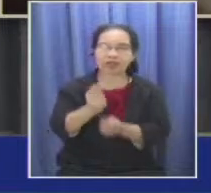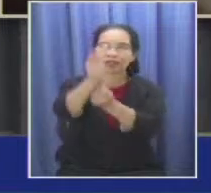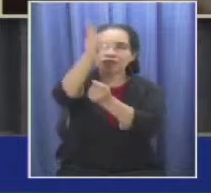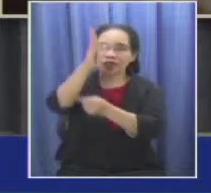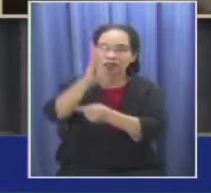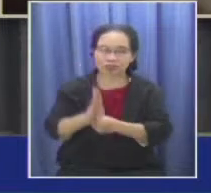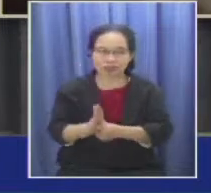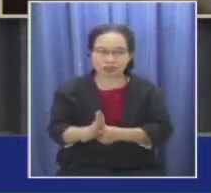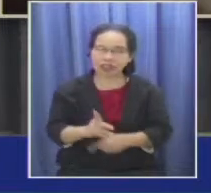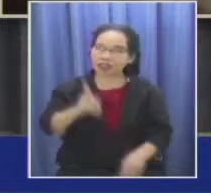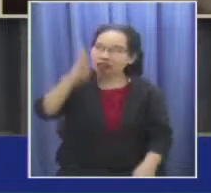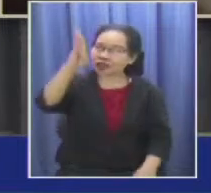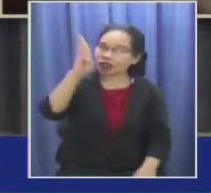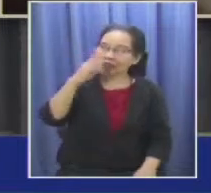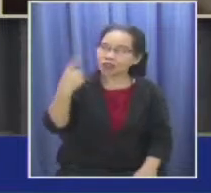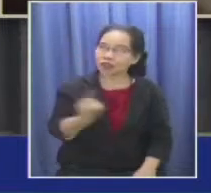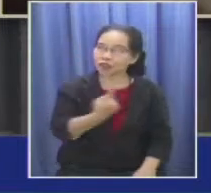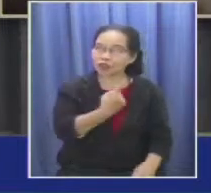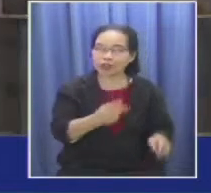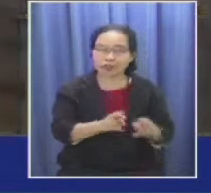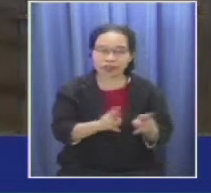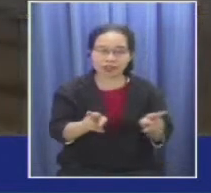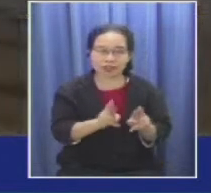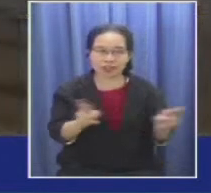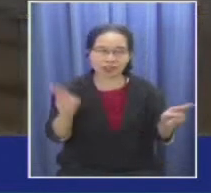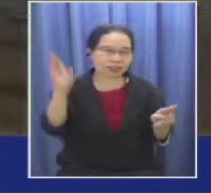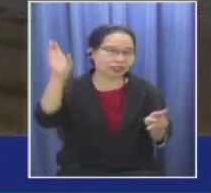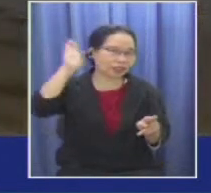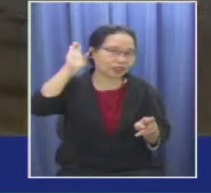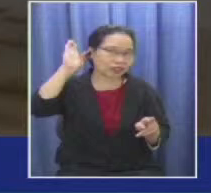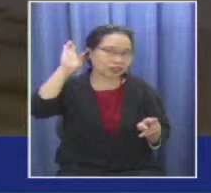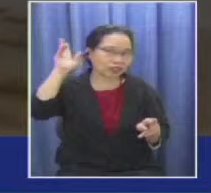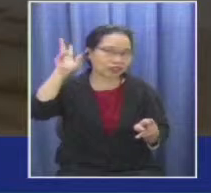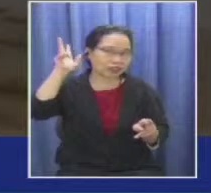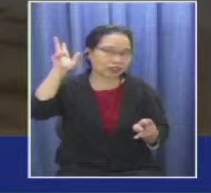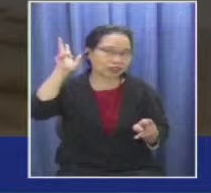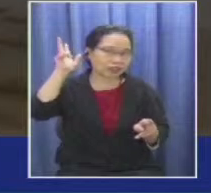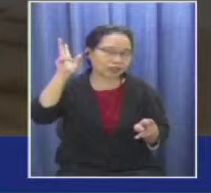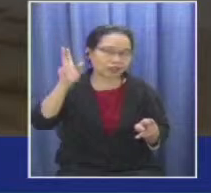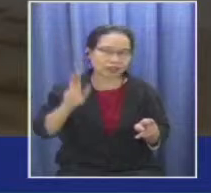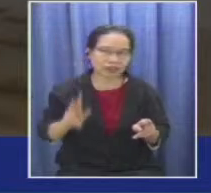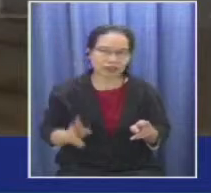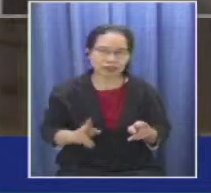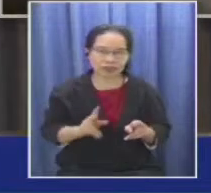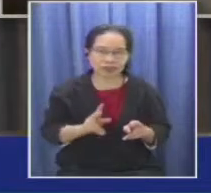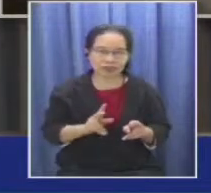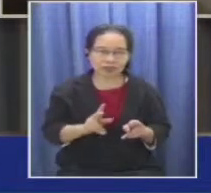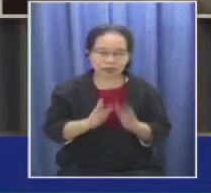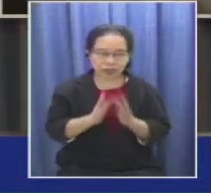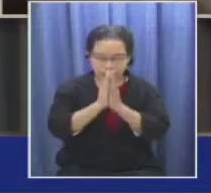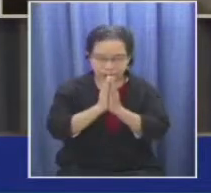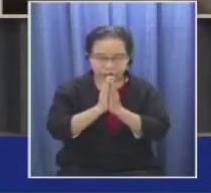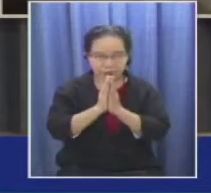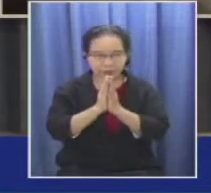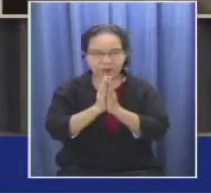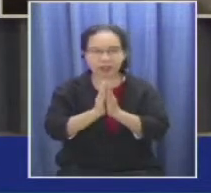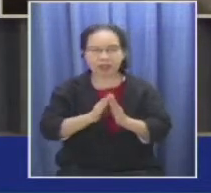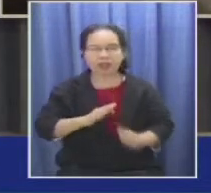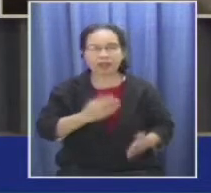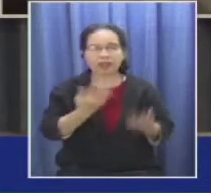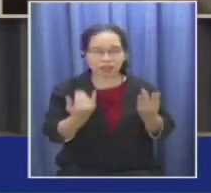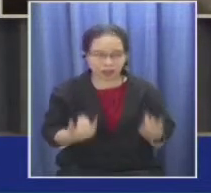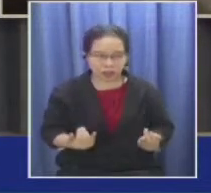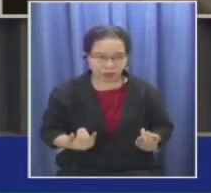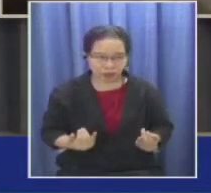wo Nyankopon rinya wo Nyankopon rinya wo na odinudie no wabone mpaye no orinya wo no